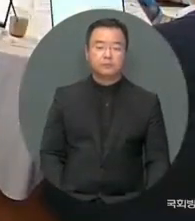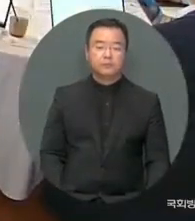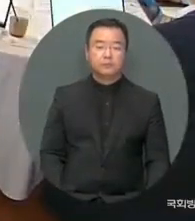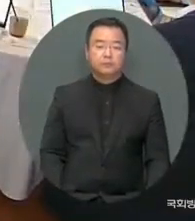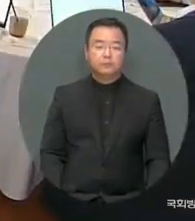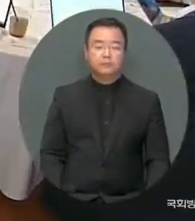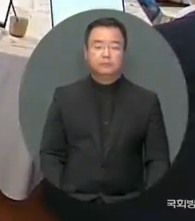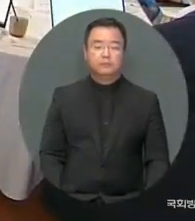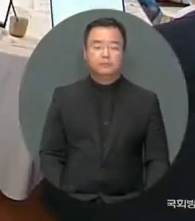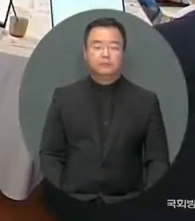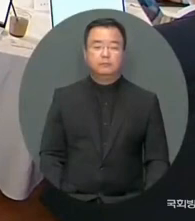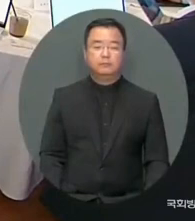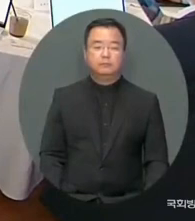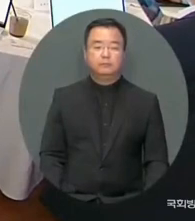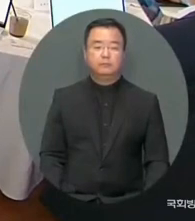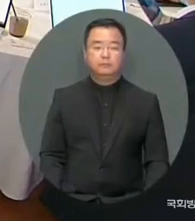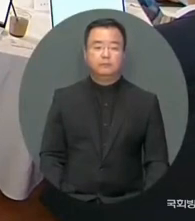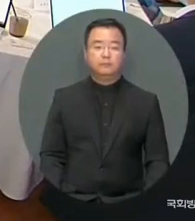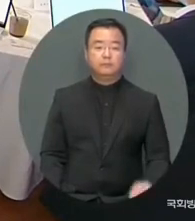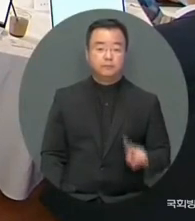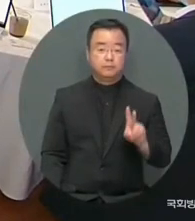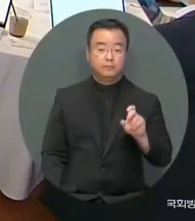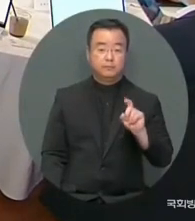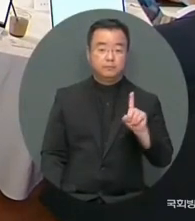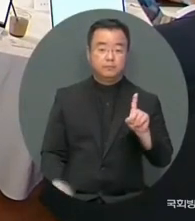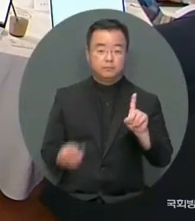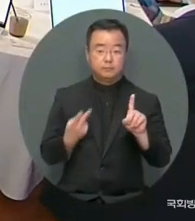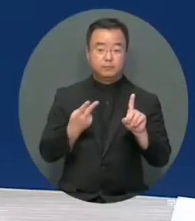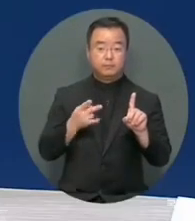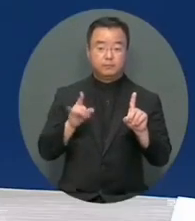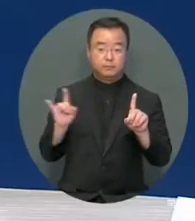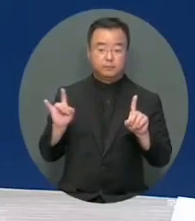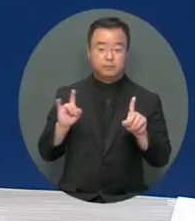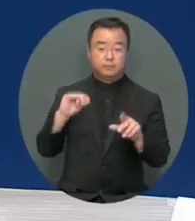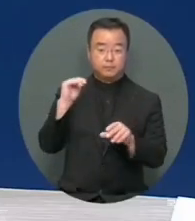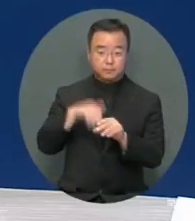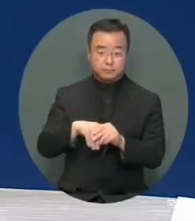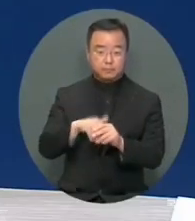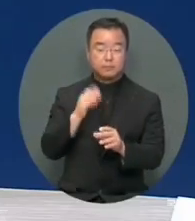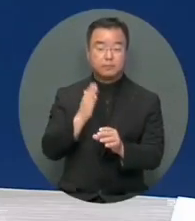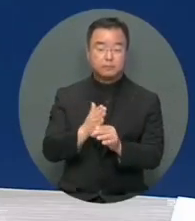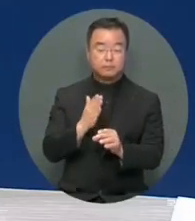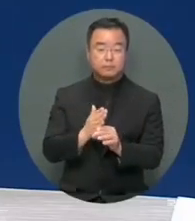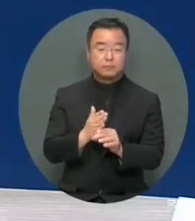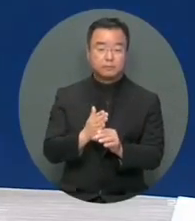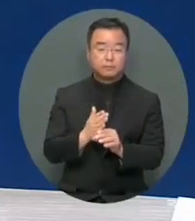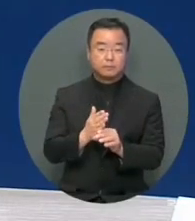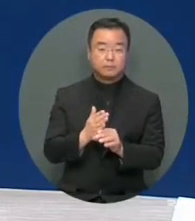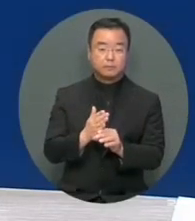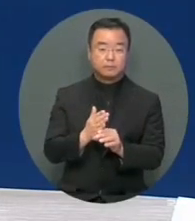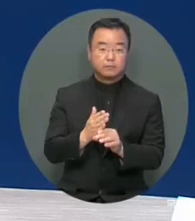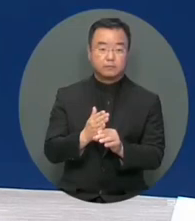그 21대 선거에서 그